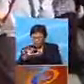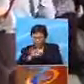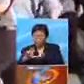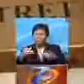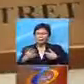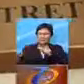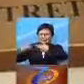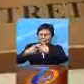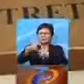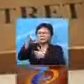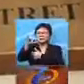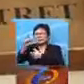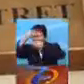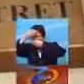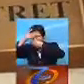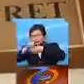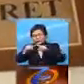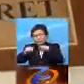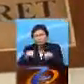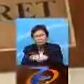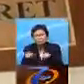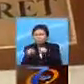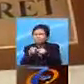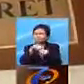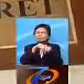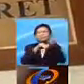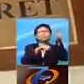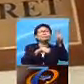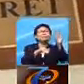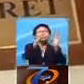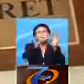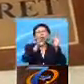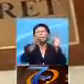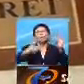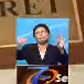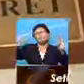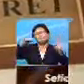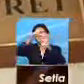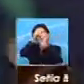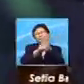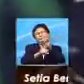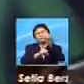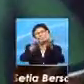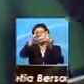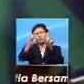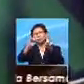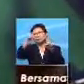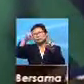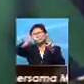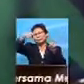dengan kumpulan pengganas daes di tempat sama pada 29 ogos lepas di bawah seksyen 13